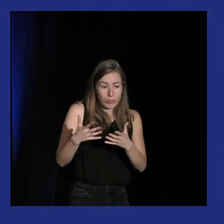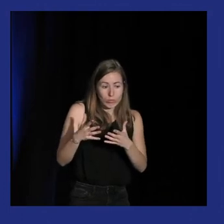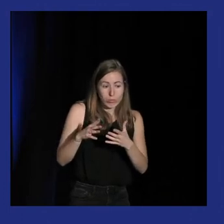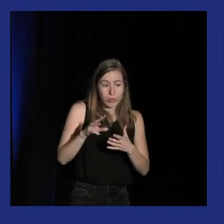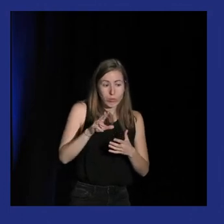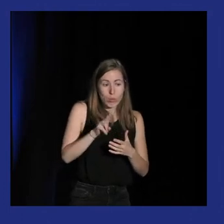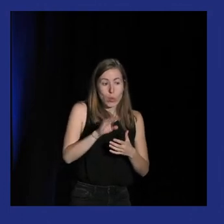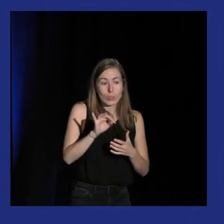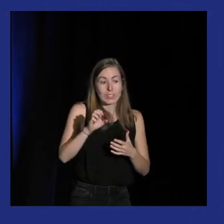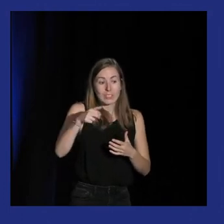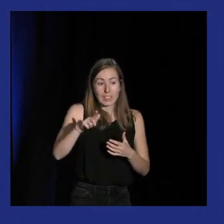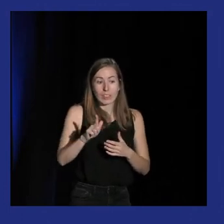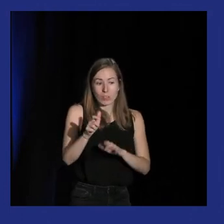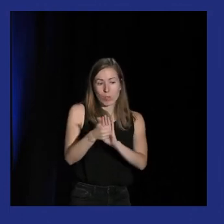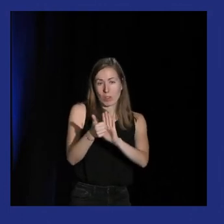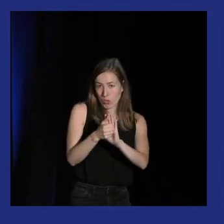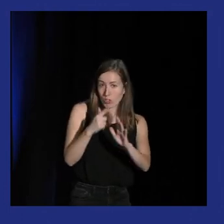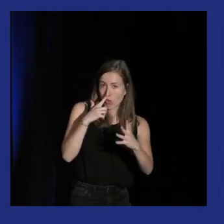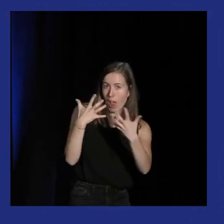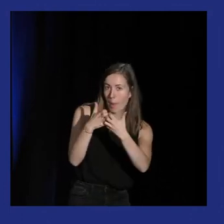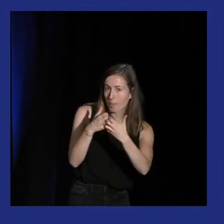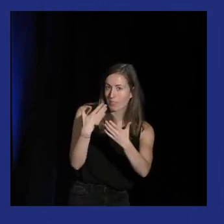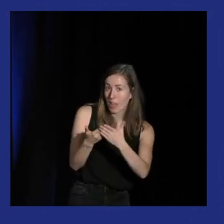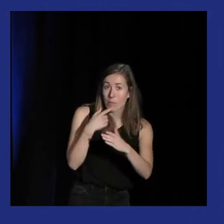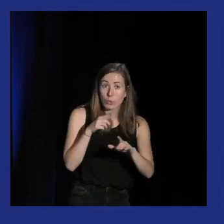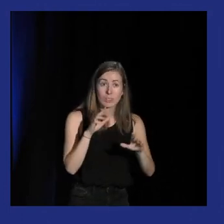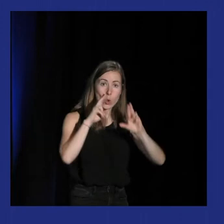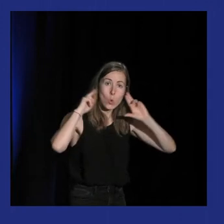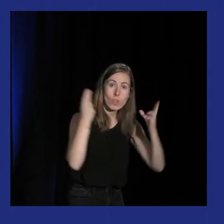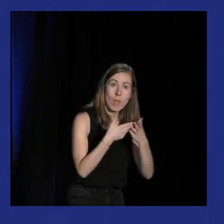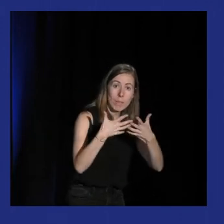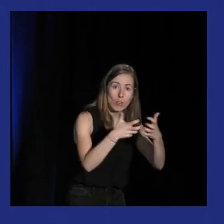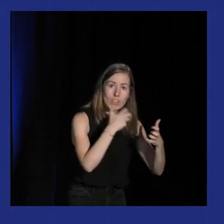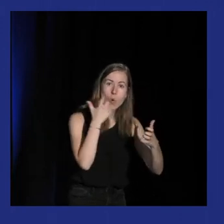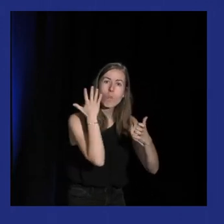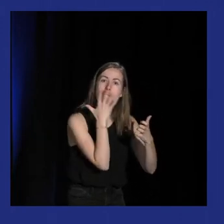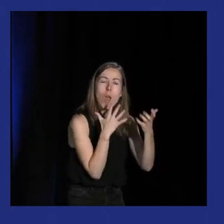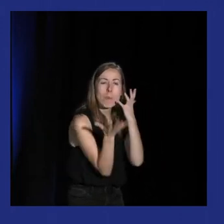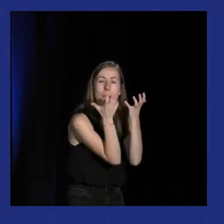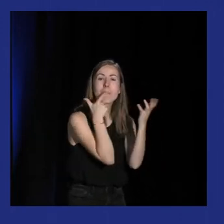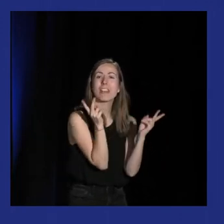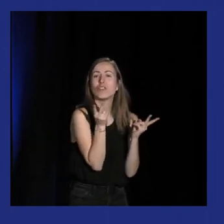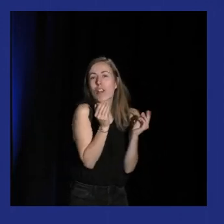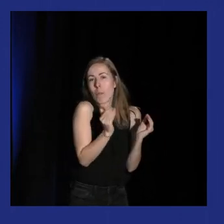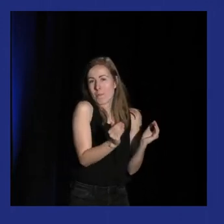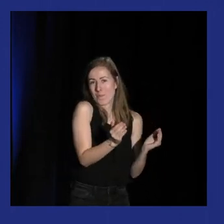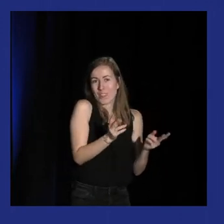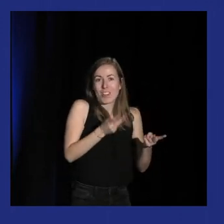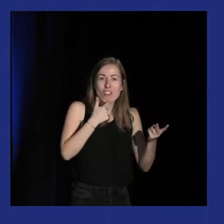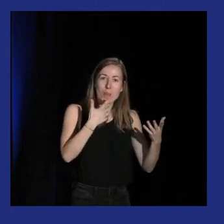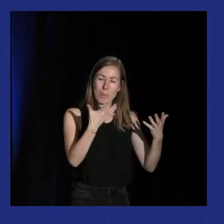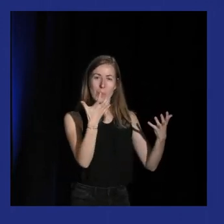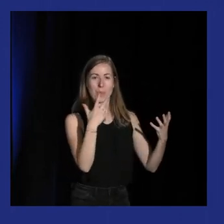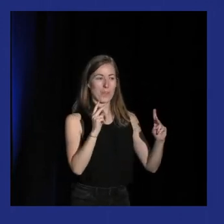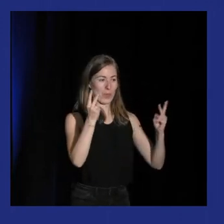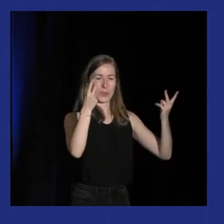temps s'intégrer au jeu et s'intégrer à l'univers hyper coloré et plutôt léger quand même des des un peu funky de